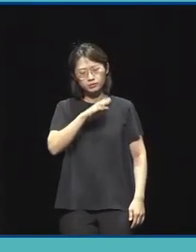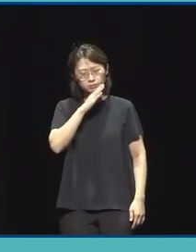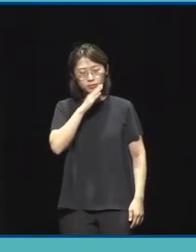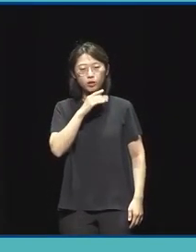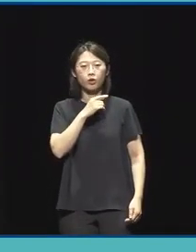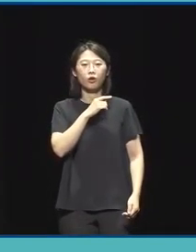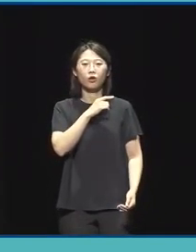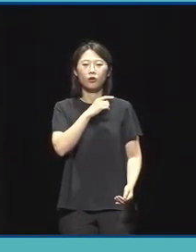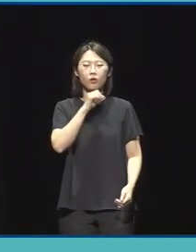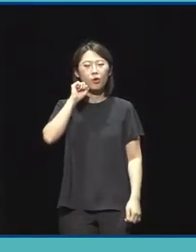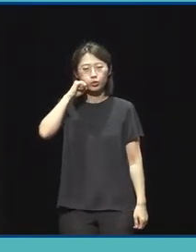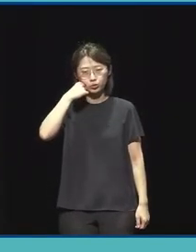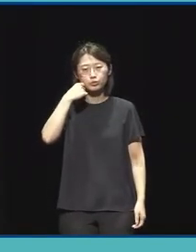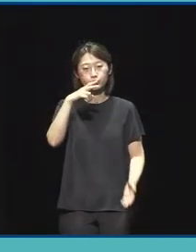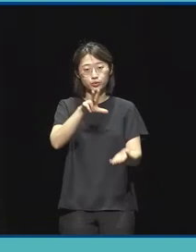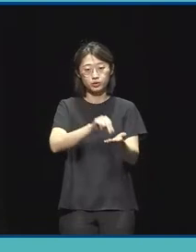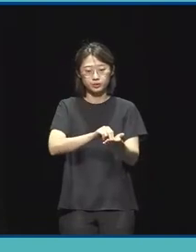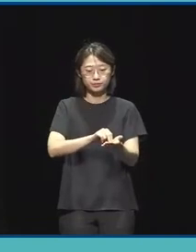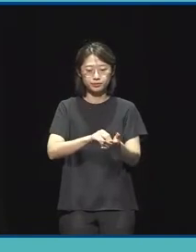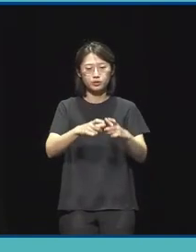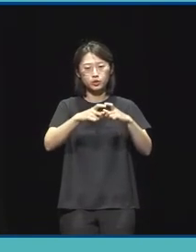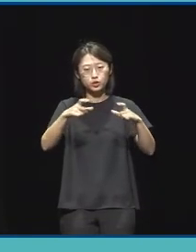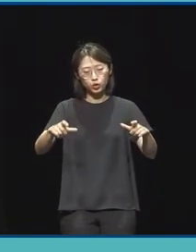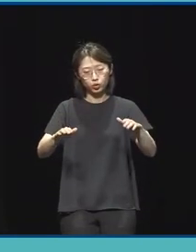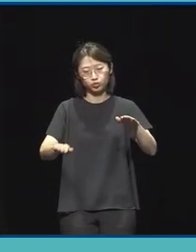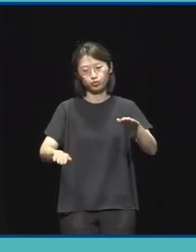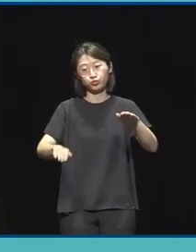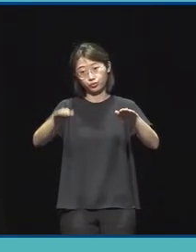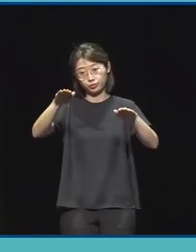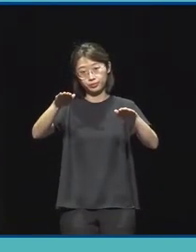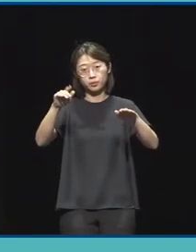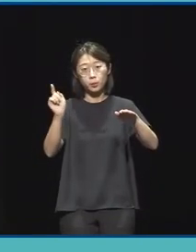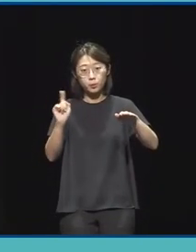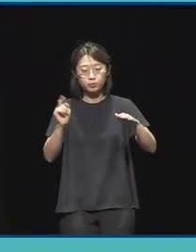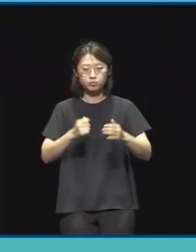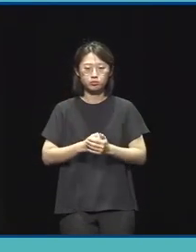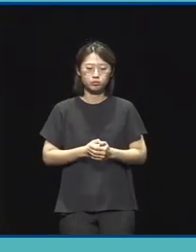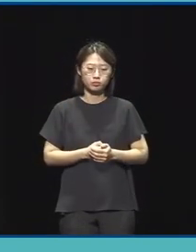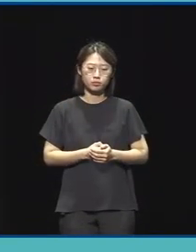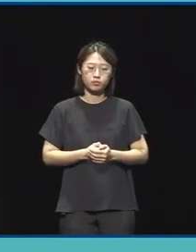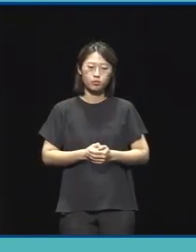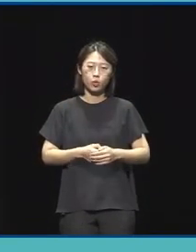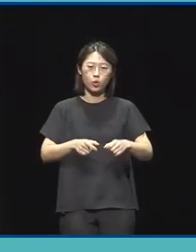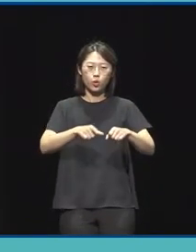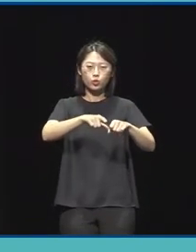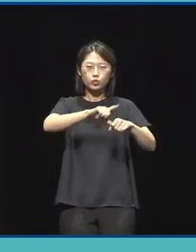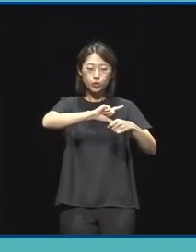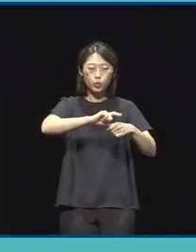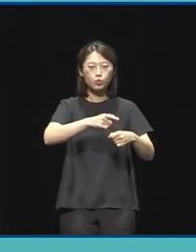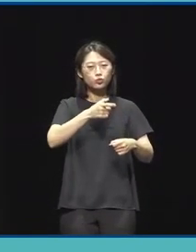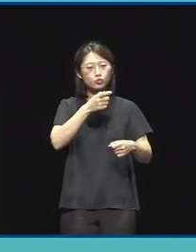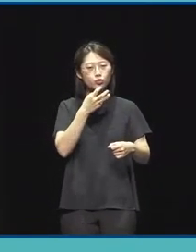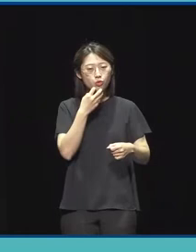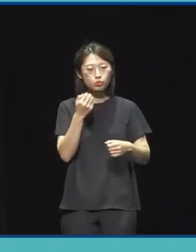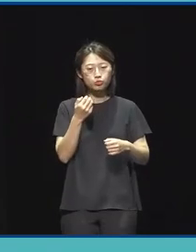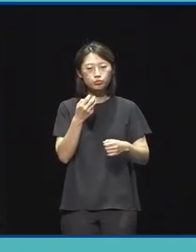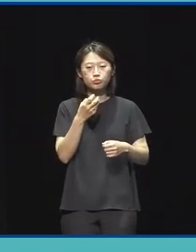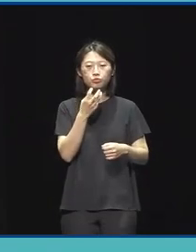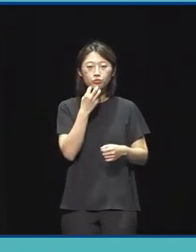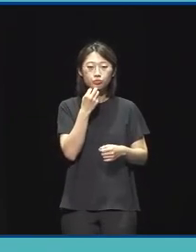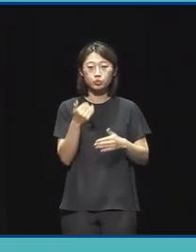합니다 지역 균형 지원제도는 상대적으로 열악한 비수도권 지원을 학대하기 위해서